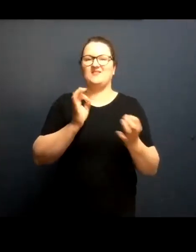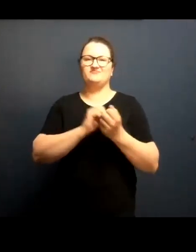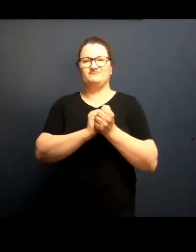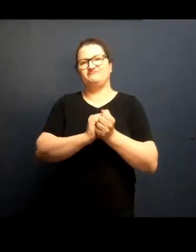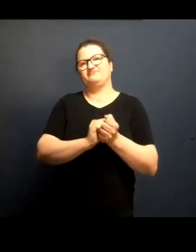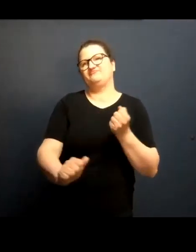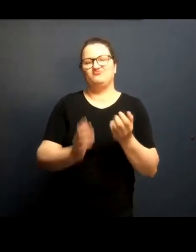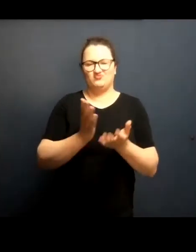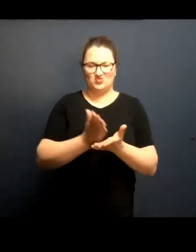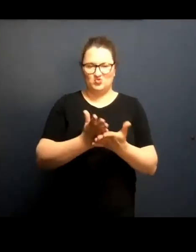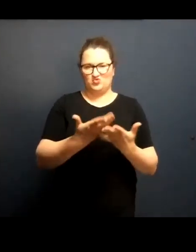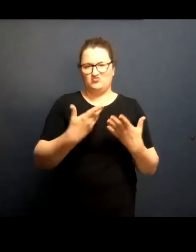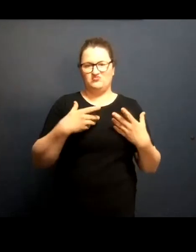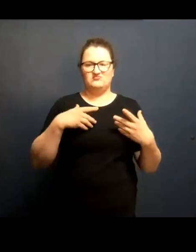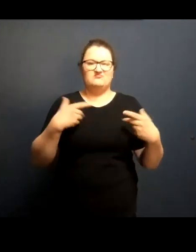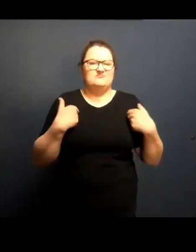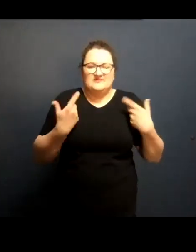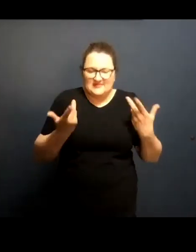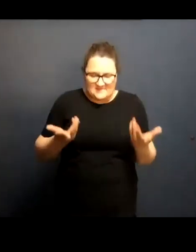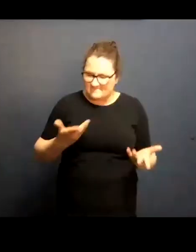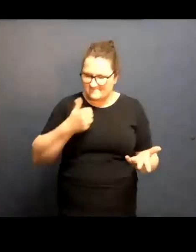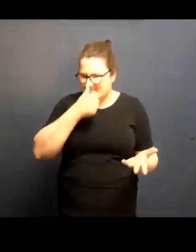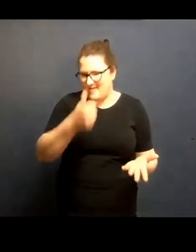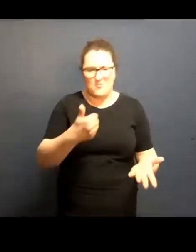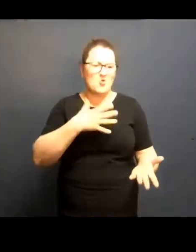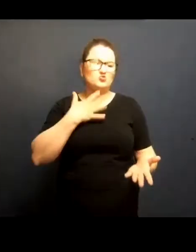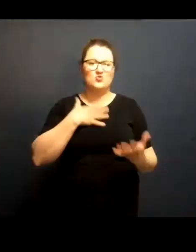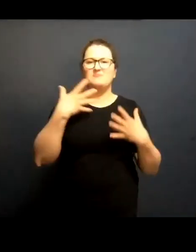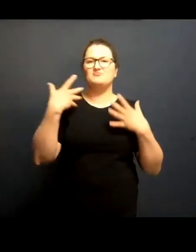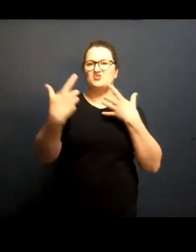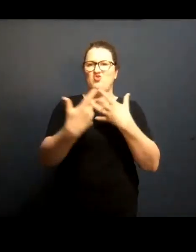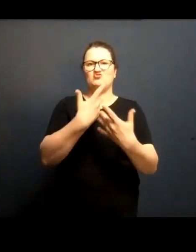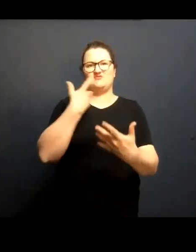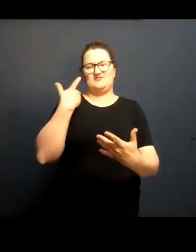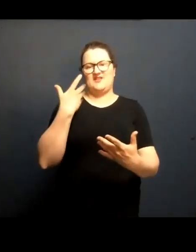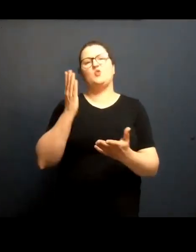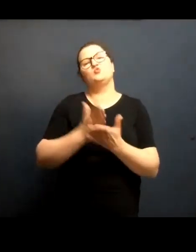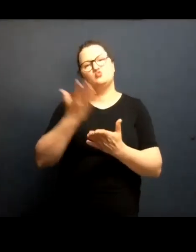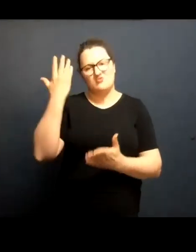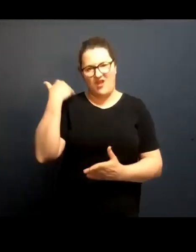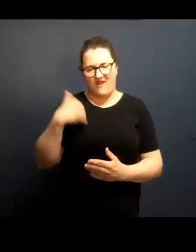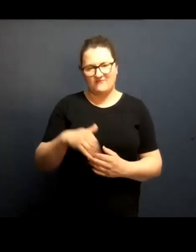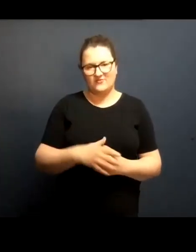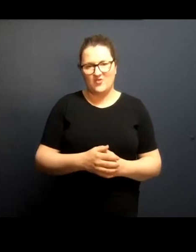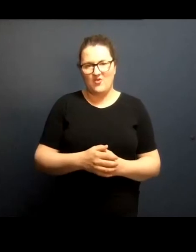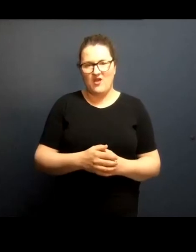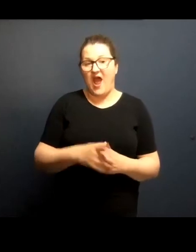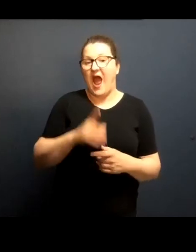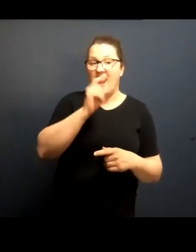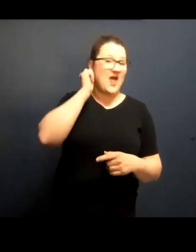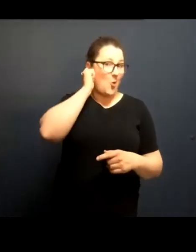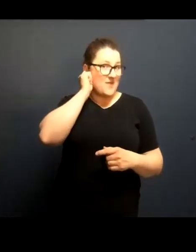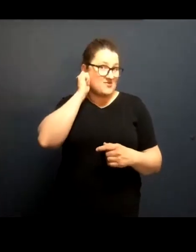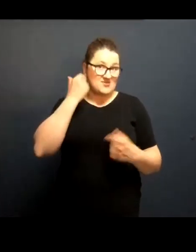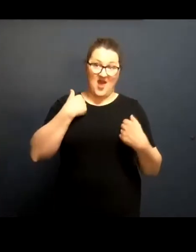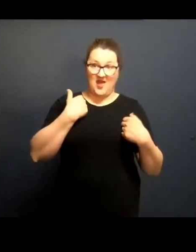jest tak jakby poza mną takie mam uczucie przezroczystości już od dawna, ale nie czuję się niekobieco. Czyli